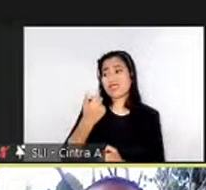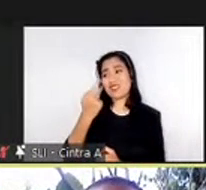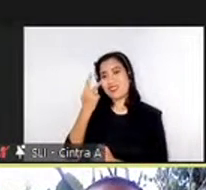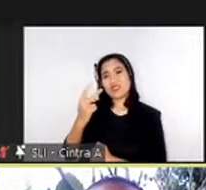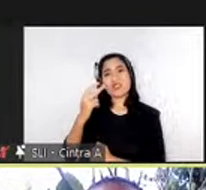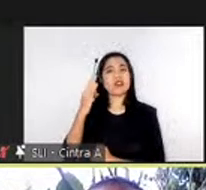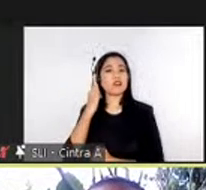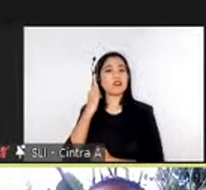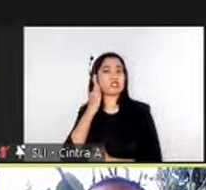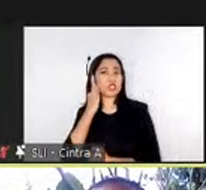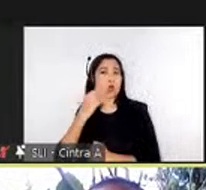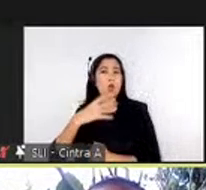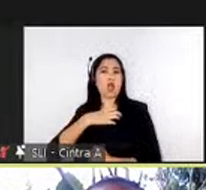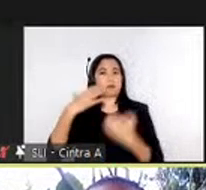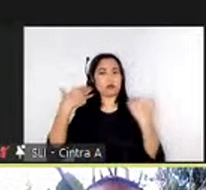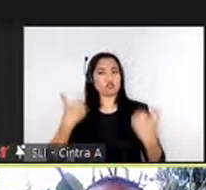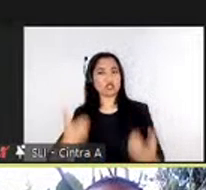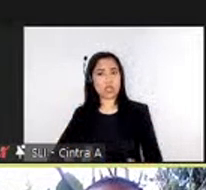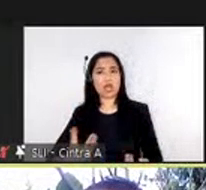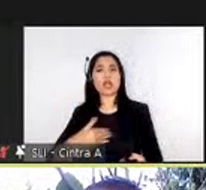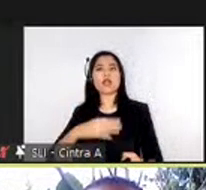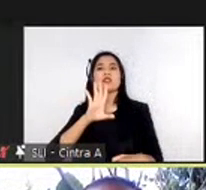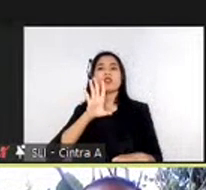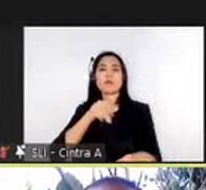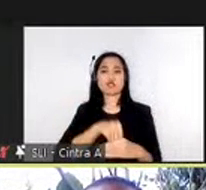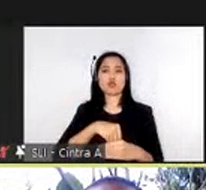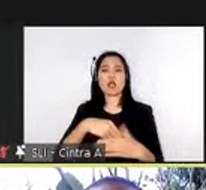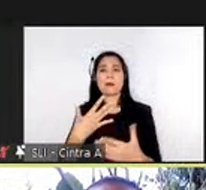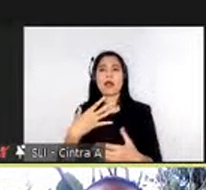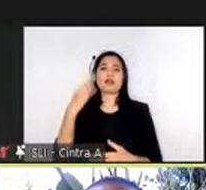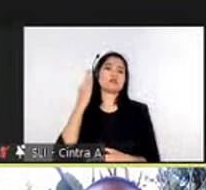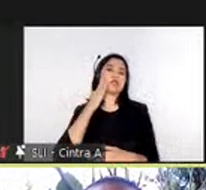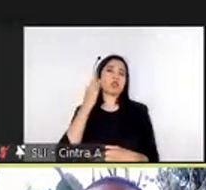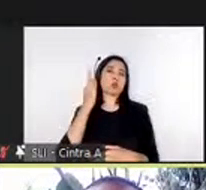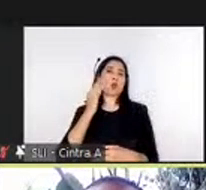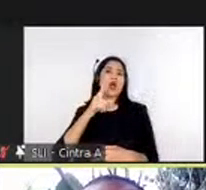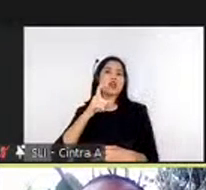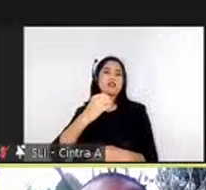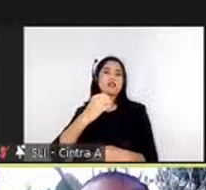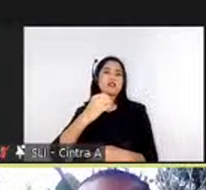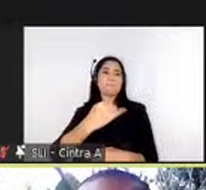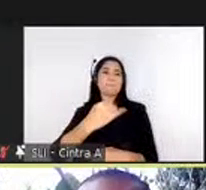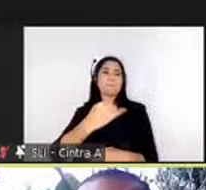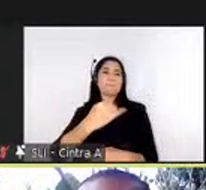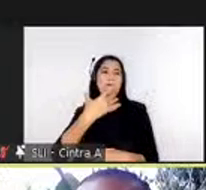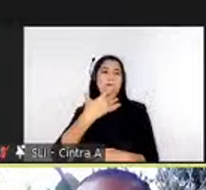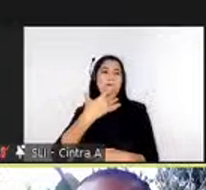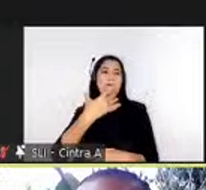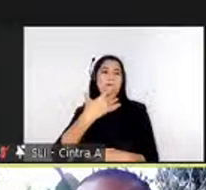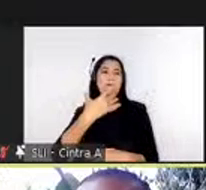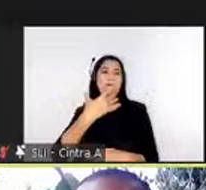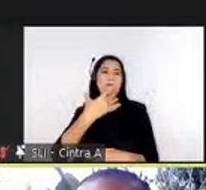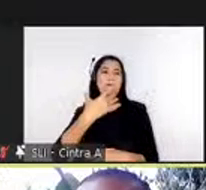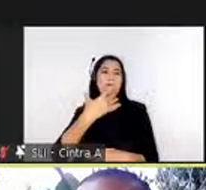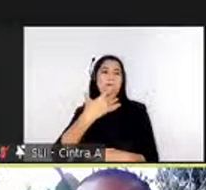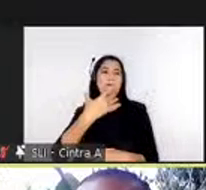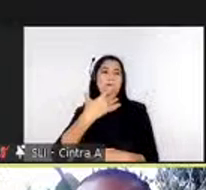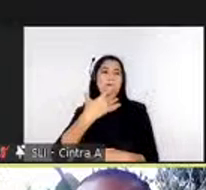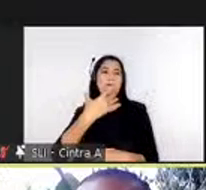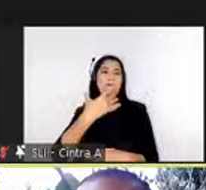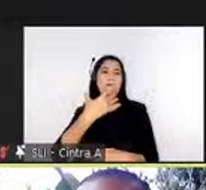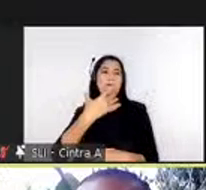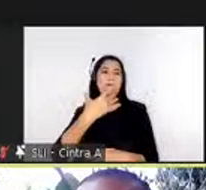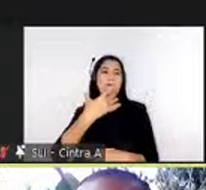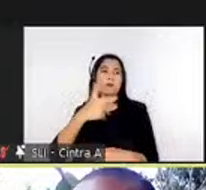asesi manusia termasuk juga di dalamnya resiko-resiko terhadap yang akan berdampak kepada komunitas sekitar nah undang-undang